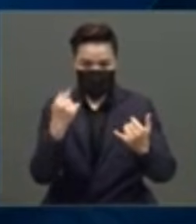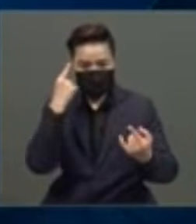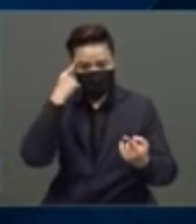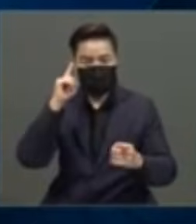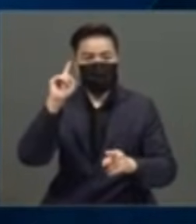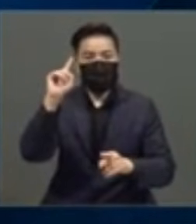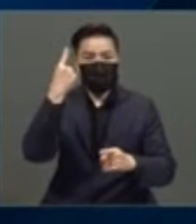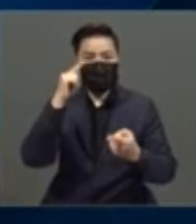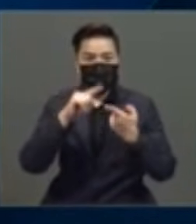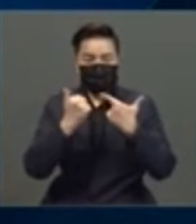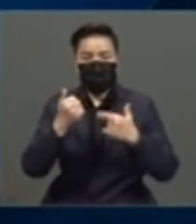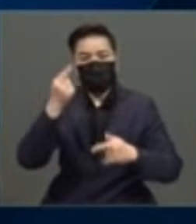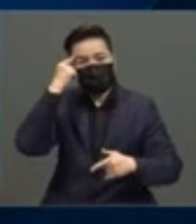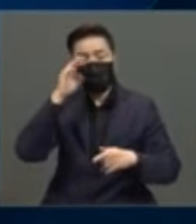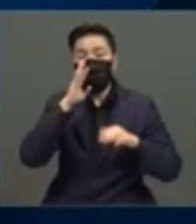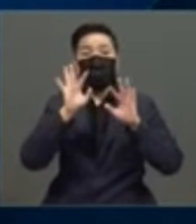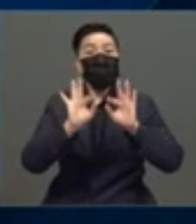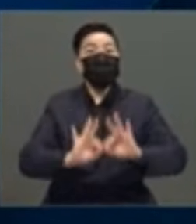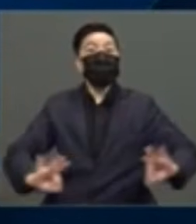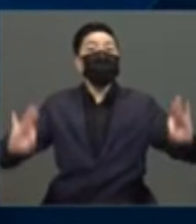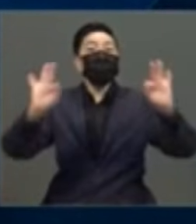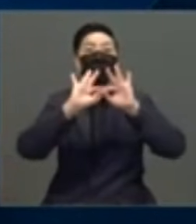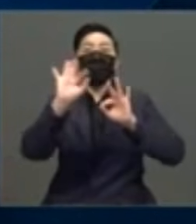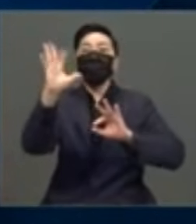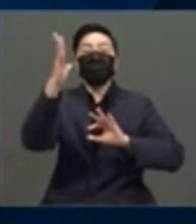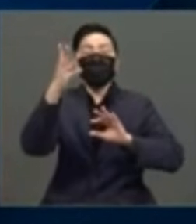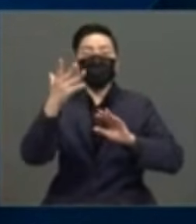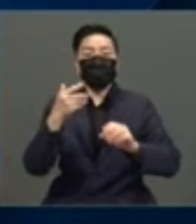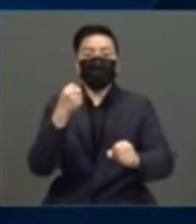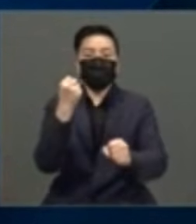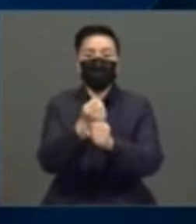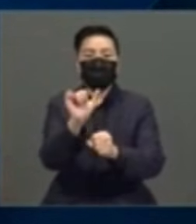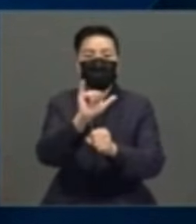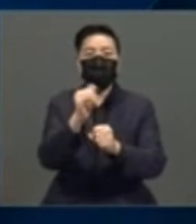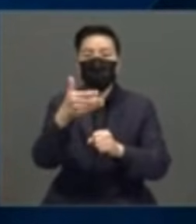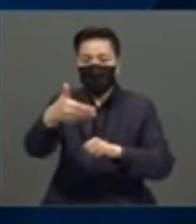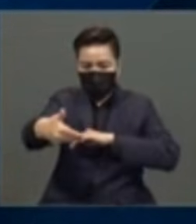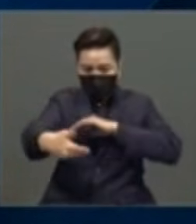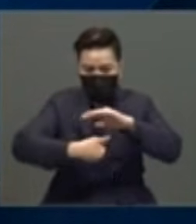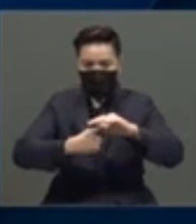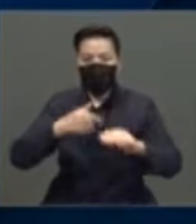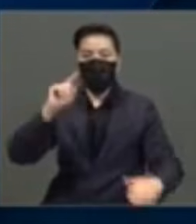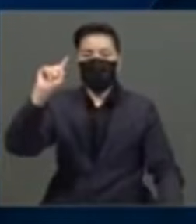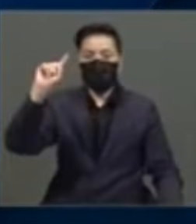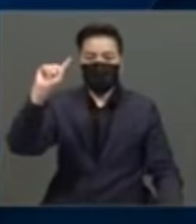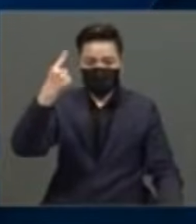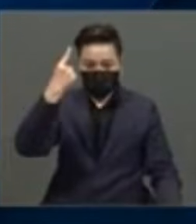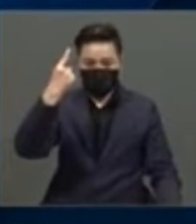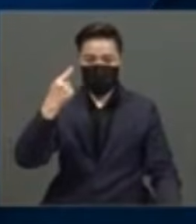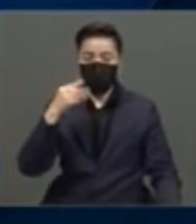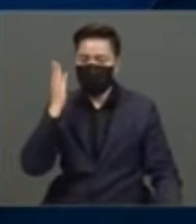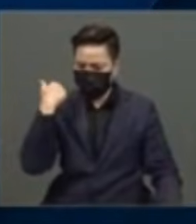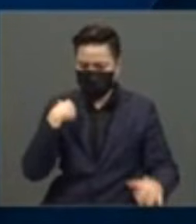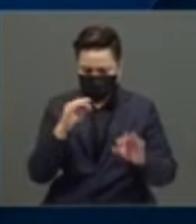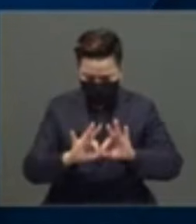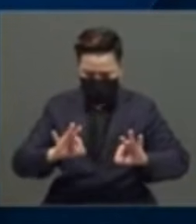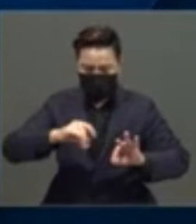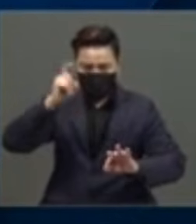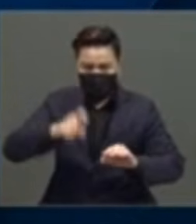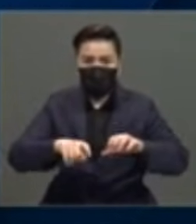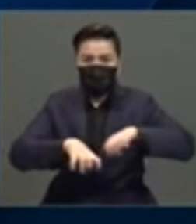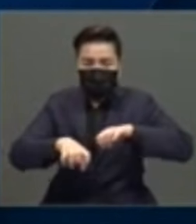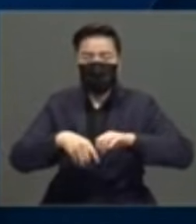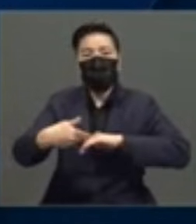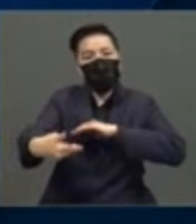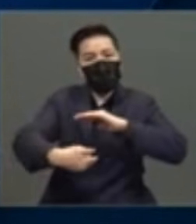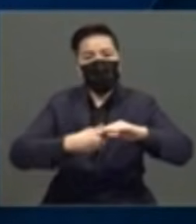ขอให้ท่านถ้ามีความจำเป็นที่จะจัดตรงนี้ขอให้ท่านมาขออนุญาตใหม่กับเจ้าหน้าที่นะครับ